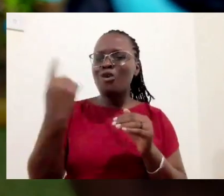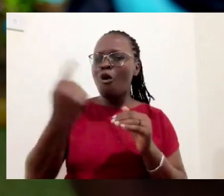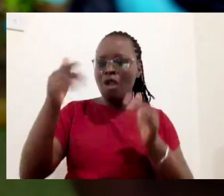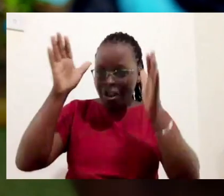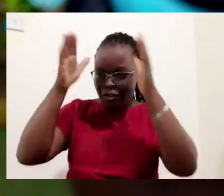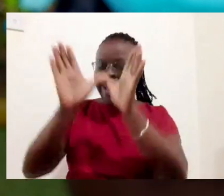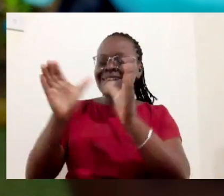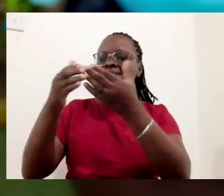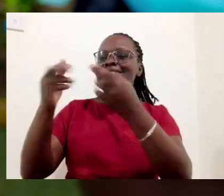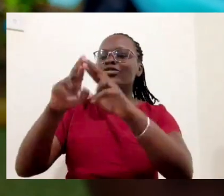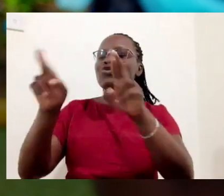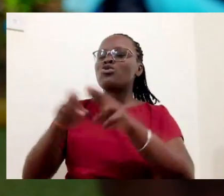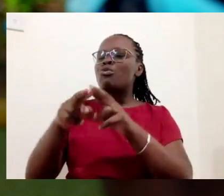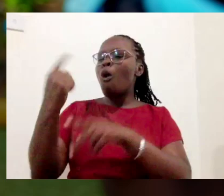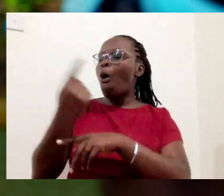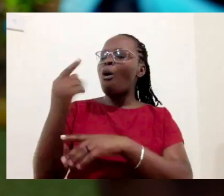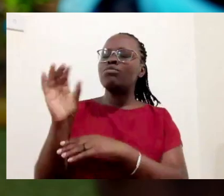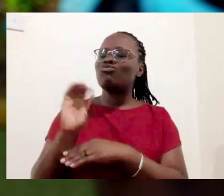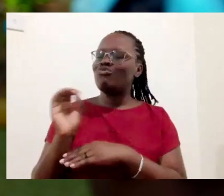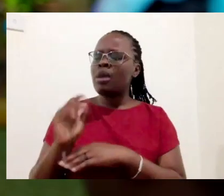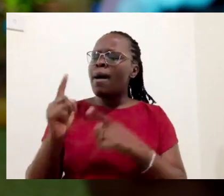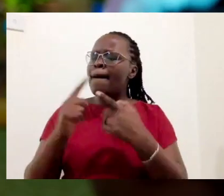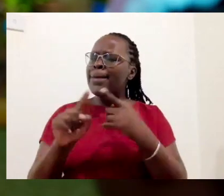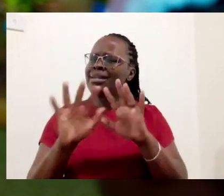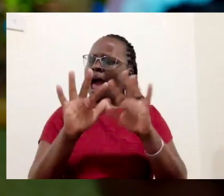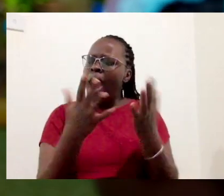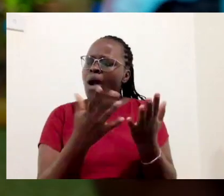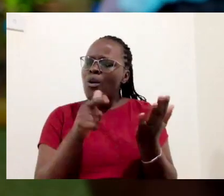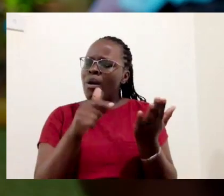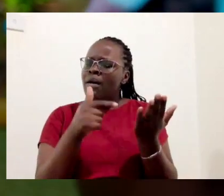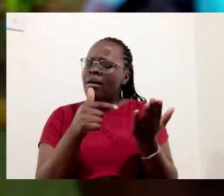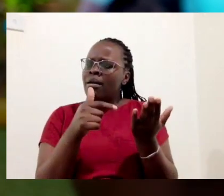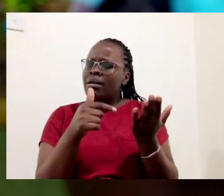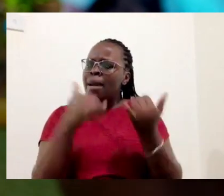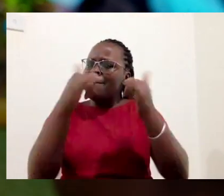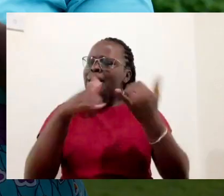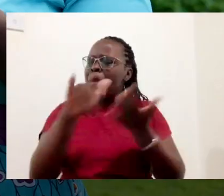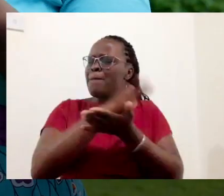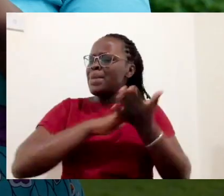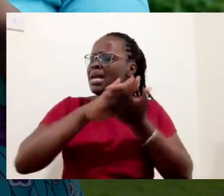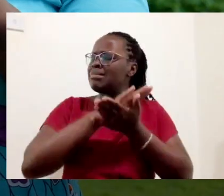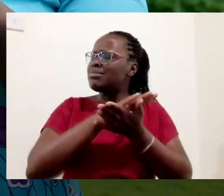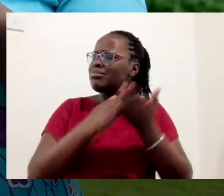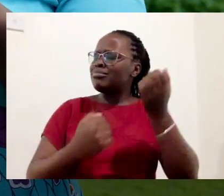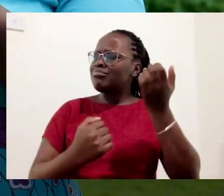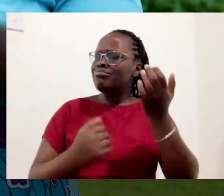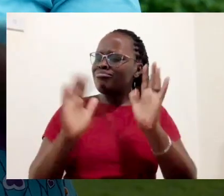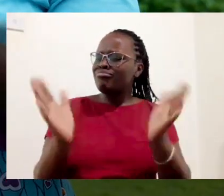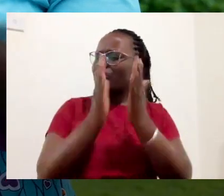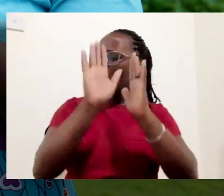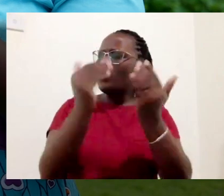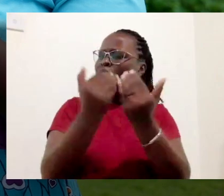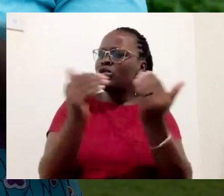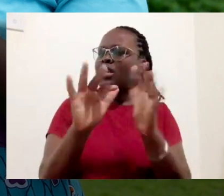kuna michezo. Waweza tuambie vile imebadilisha ama imesaidia watoto wako? Mimi kibinafsi watoto